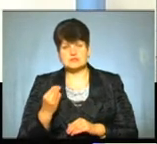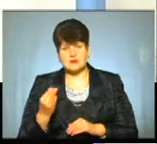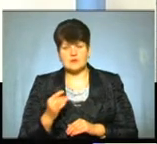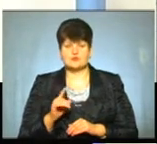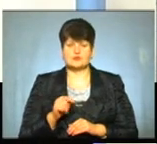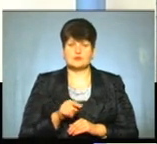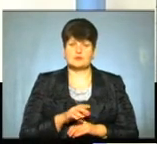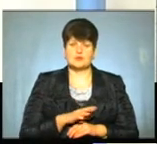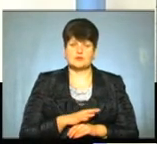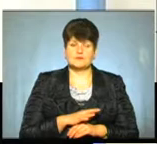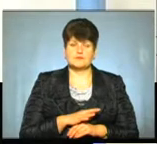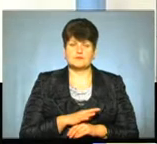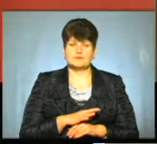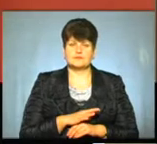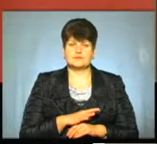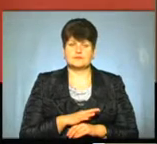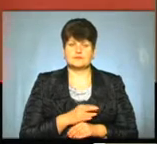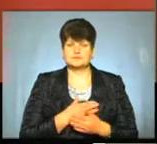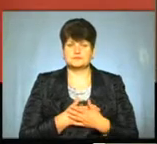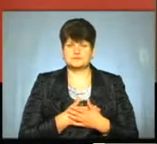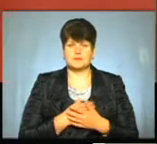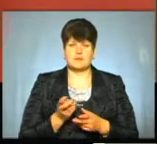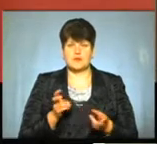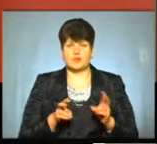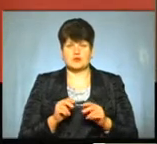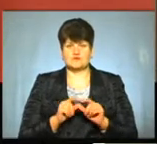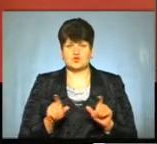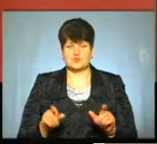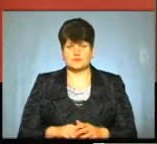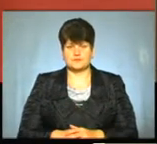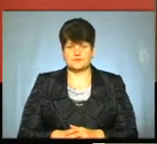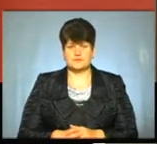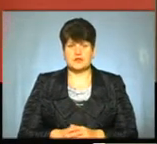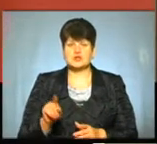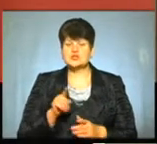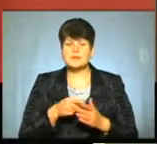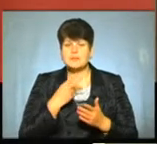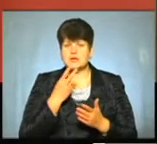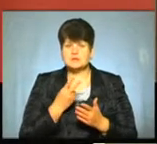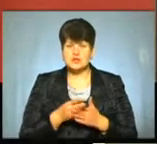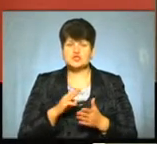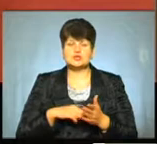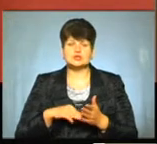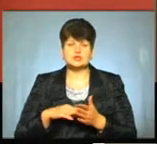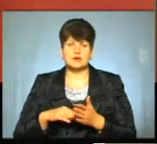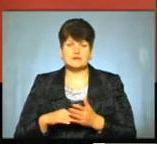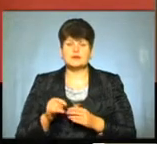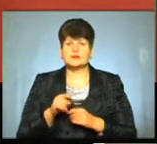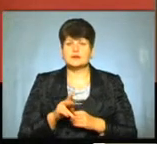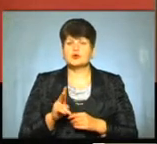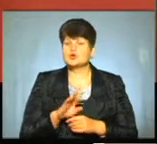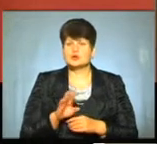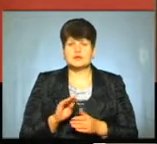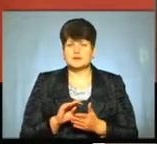цікаво, щоб їм було залюбки приходити до школи. Чи передбачені, так би мовити, штрафні санкції